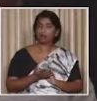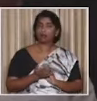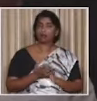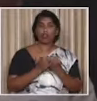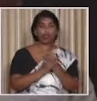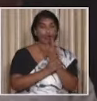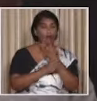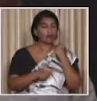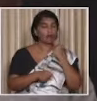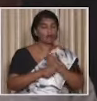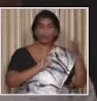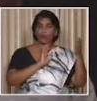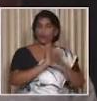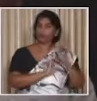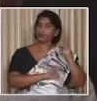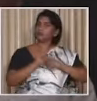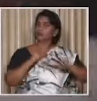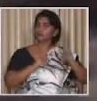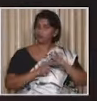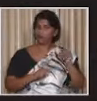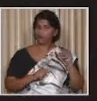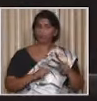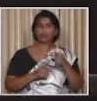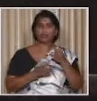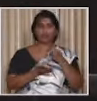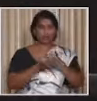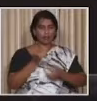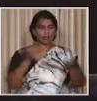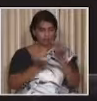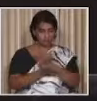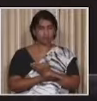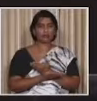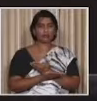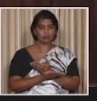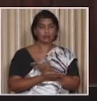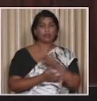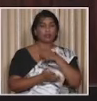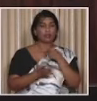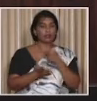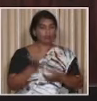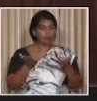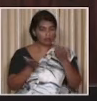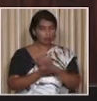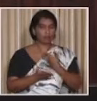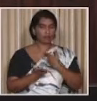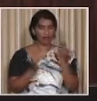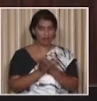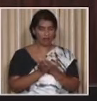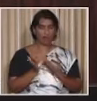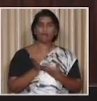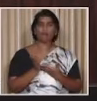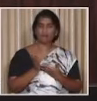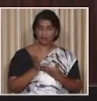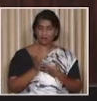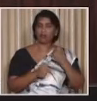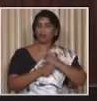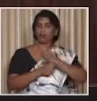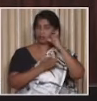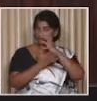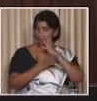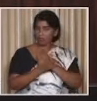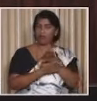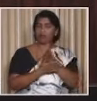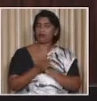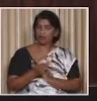නෝවේ රාජ්‍ය සමග සාකච්ඡා කළා අත්සන් කරා ගිවිසුමක් ඒ ගිවිසුමත් මගේ අතේ තියෙනවා දැන් අරක ආණ්ඩුක්‍රම ව්‍යවස්ථාවේ